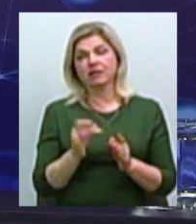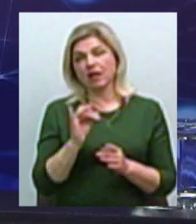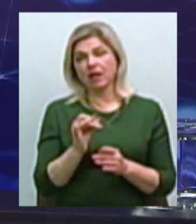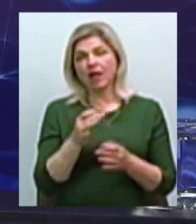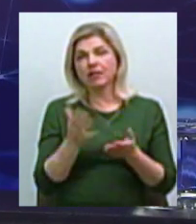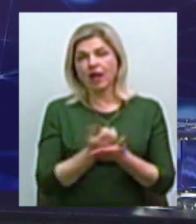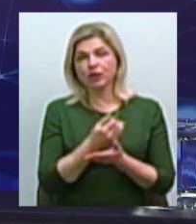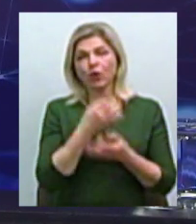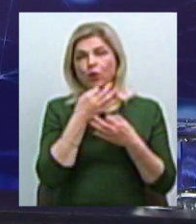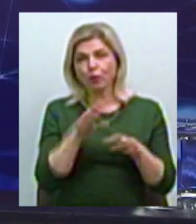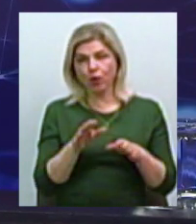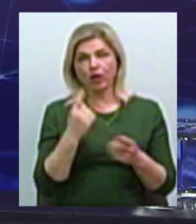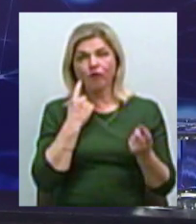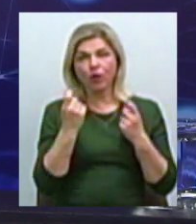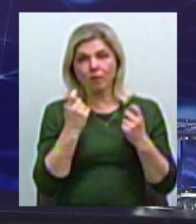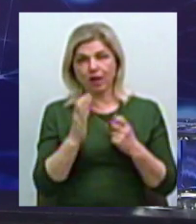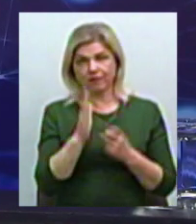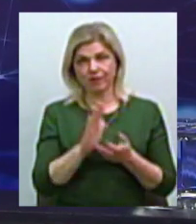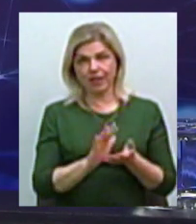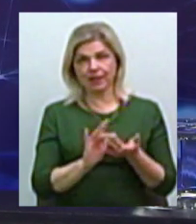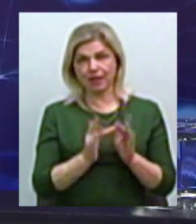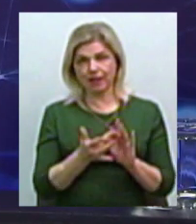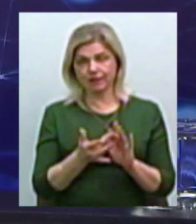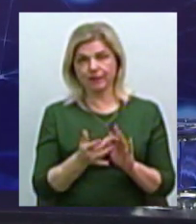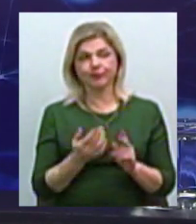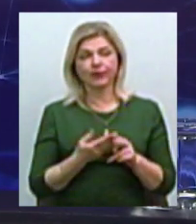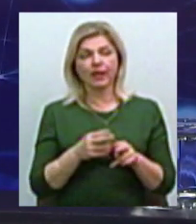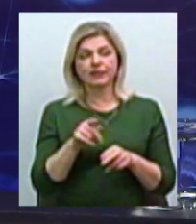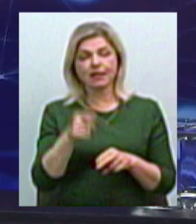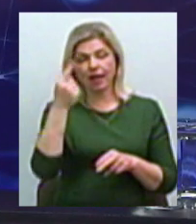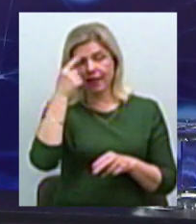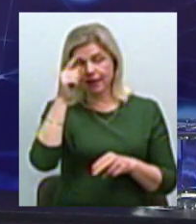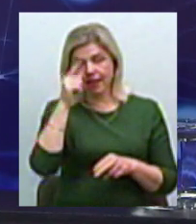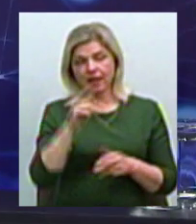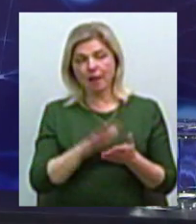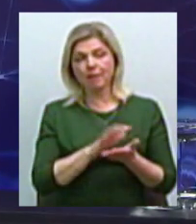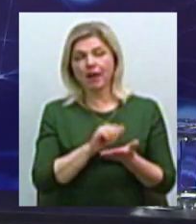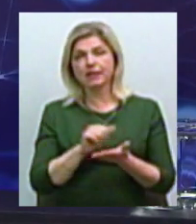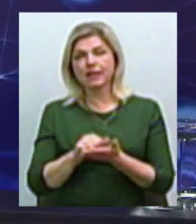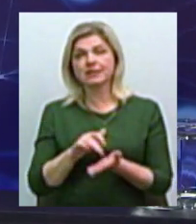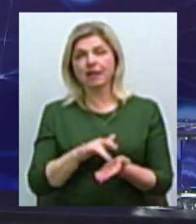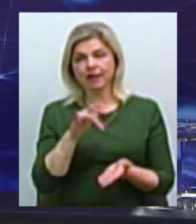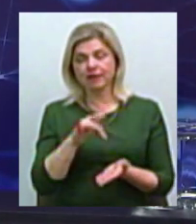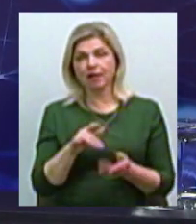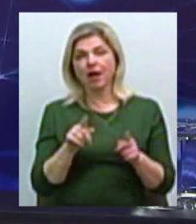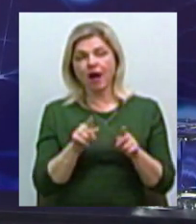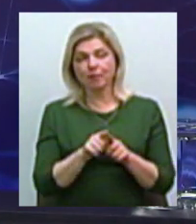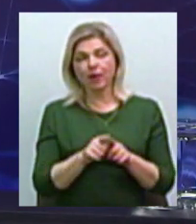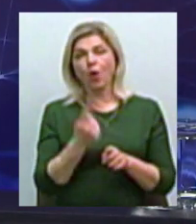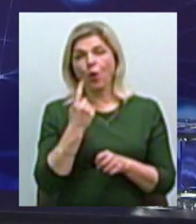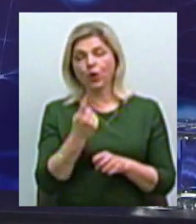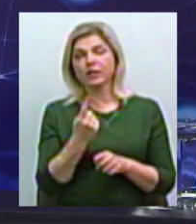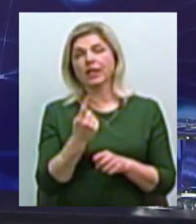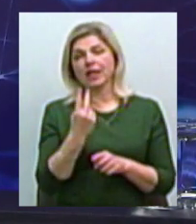інформацію в інтернеті. Тому ця ідея з медіа-центрами, вона нібито вбили ми одним пострілом двох